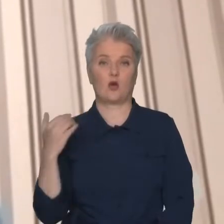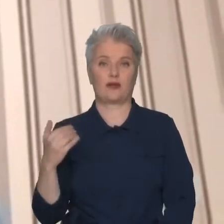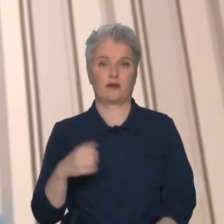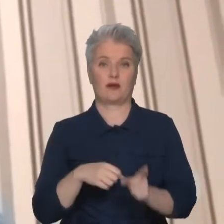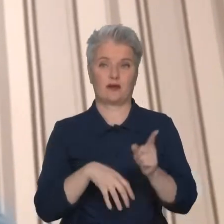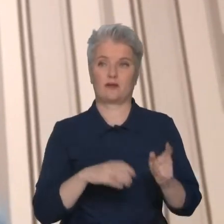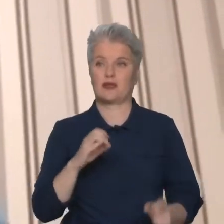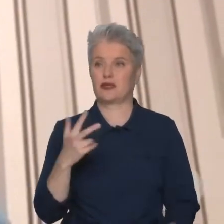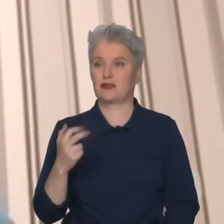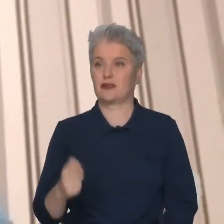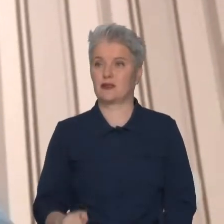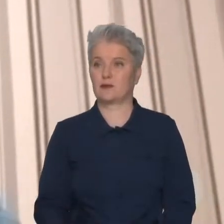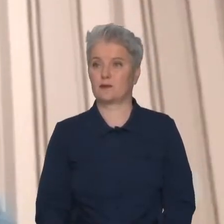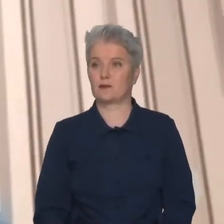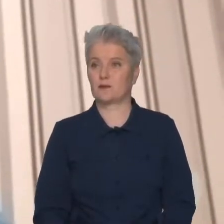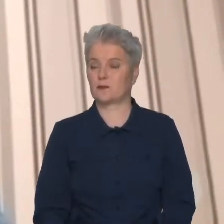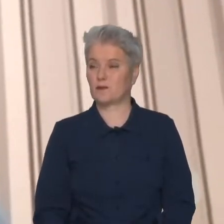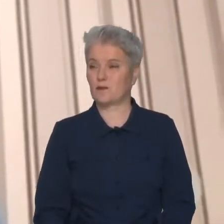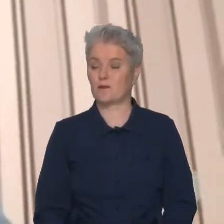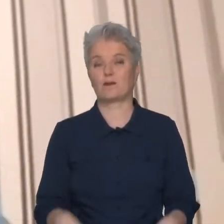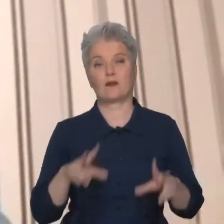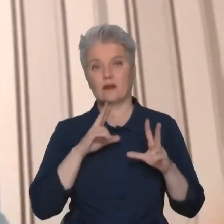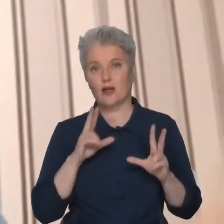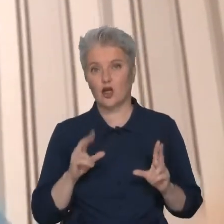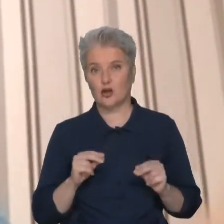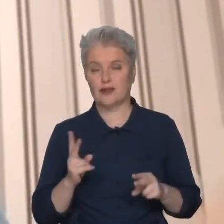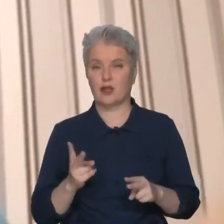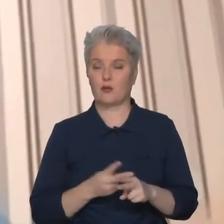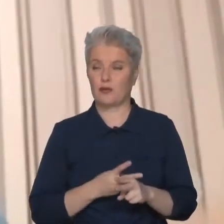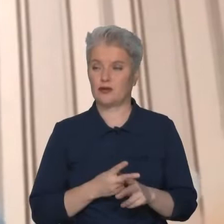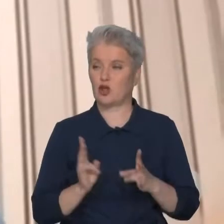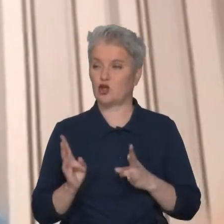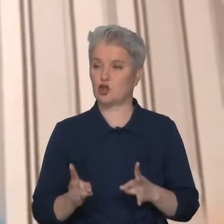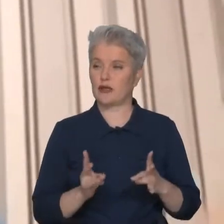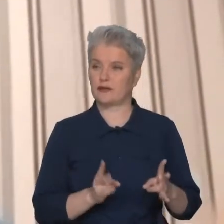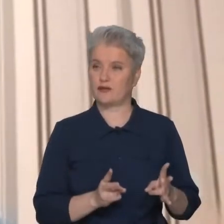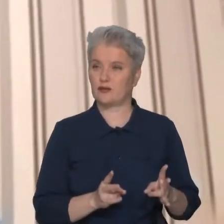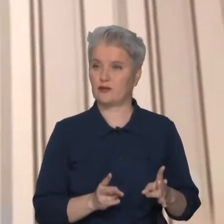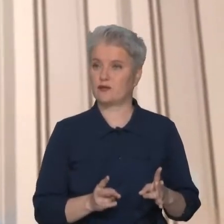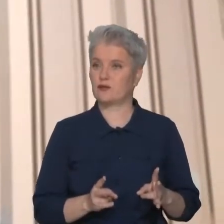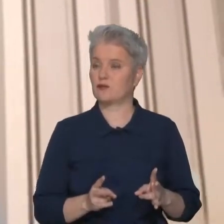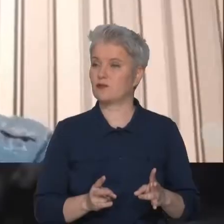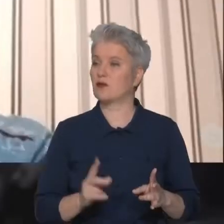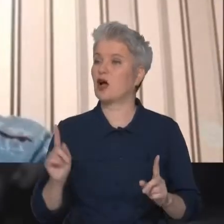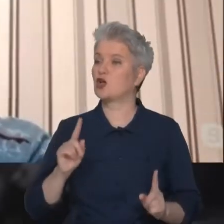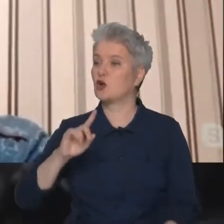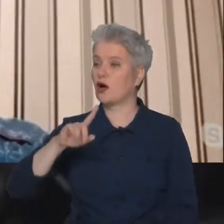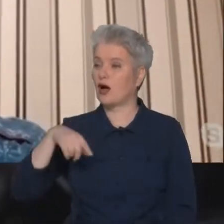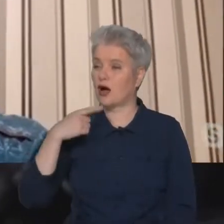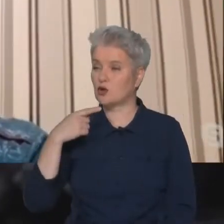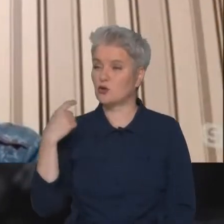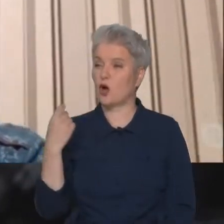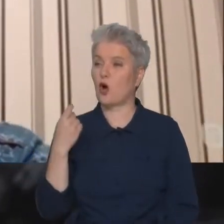ракетами С-300. Ось. І, на щастя, без жертв. Ну, Назарію, а що